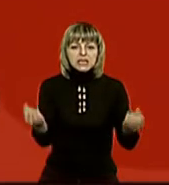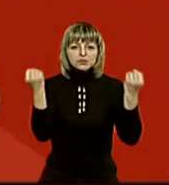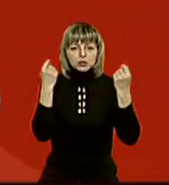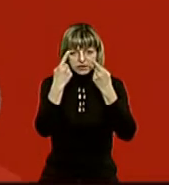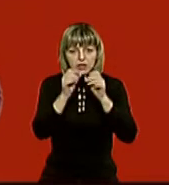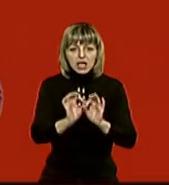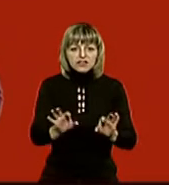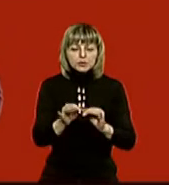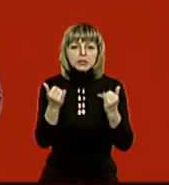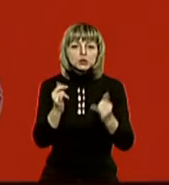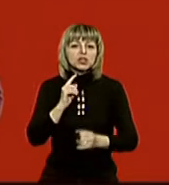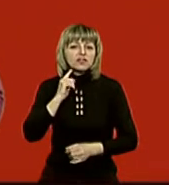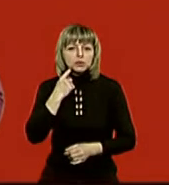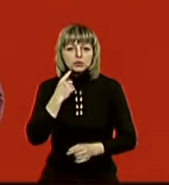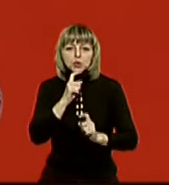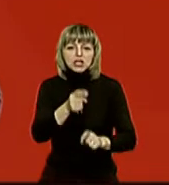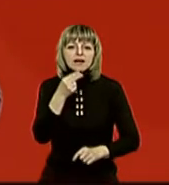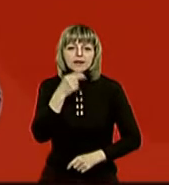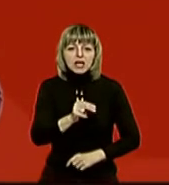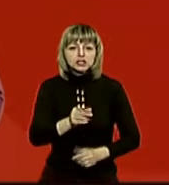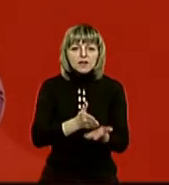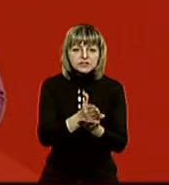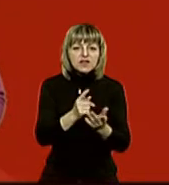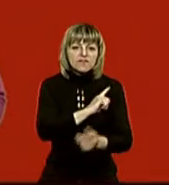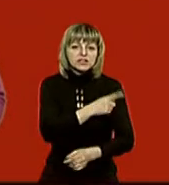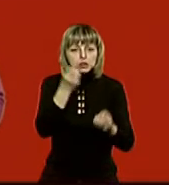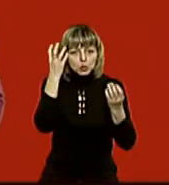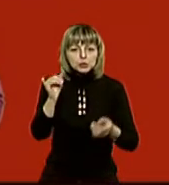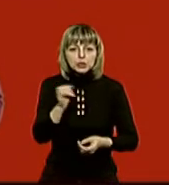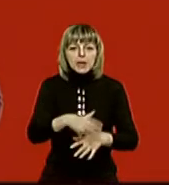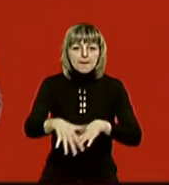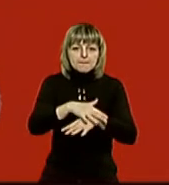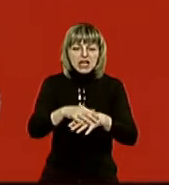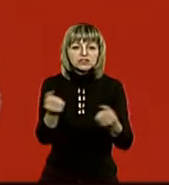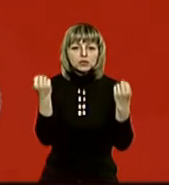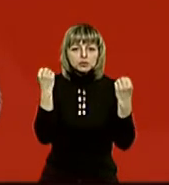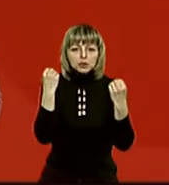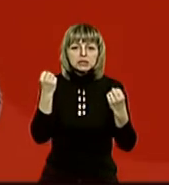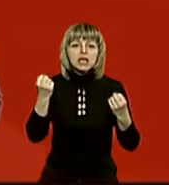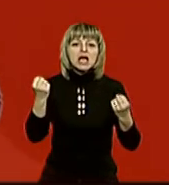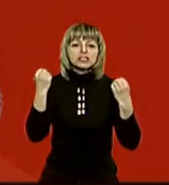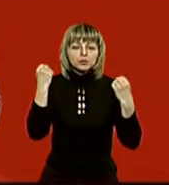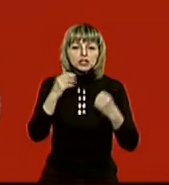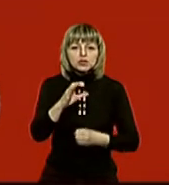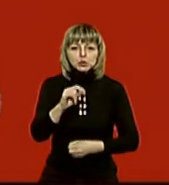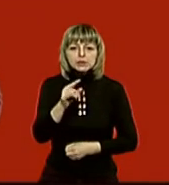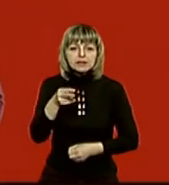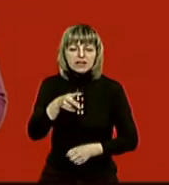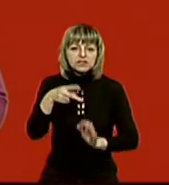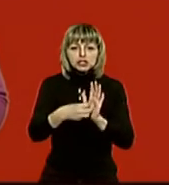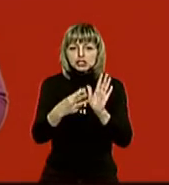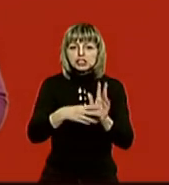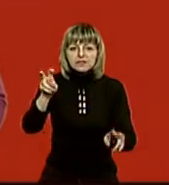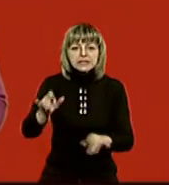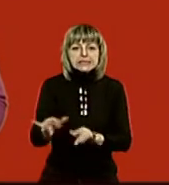Спортивна інформація. Сьогодні у Луцьку нагородили кращих у сфері фізичної культури та масового спорту «Спортивне сузір'я